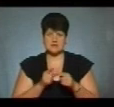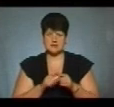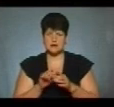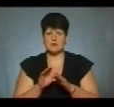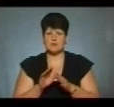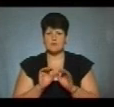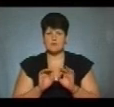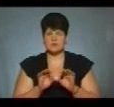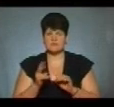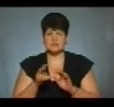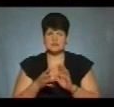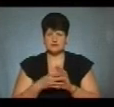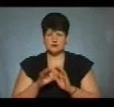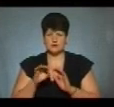від